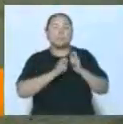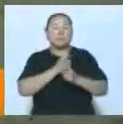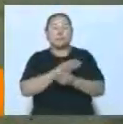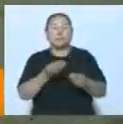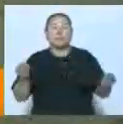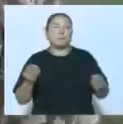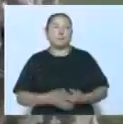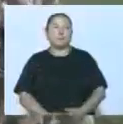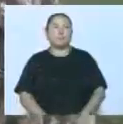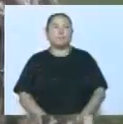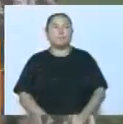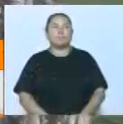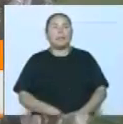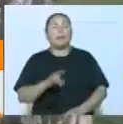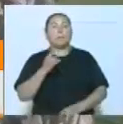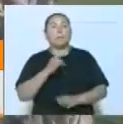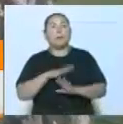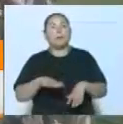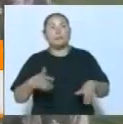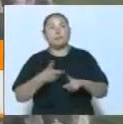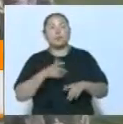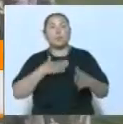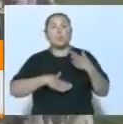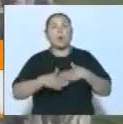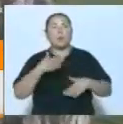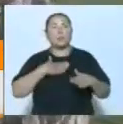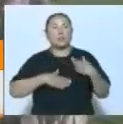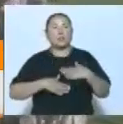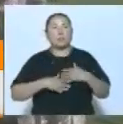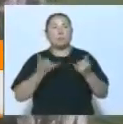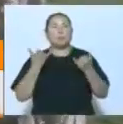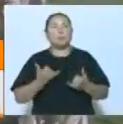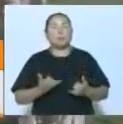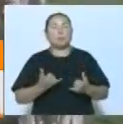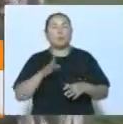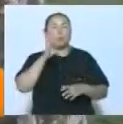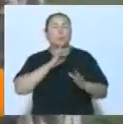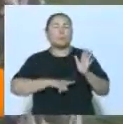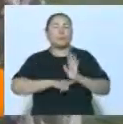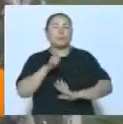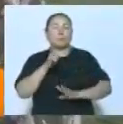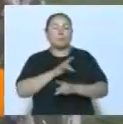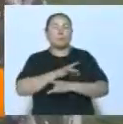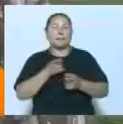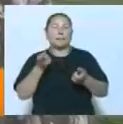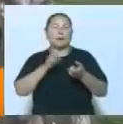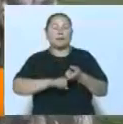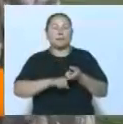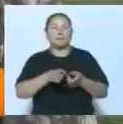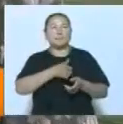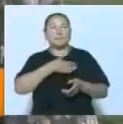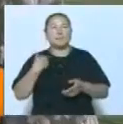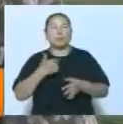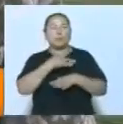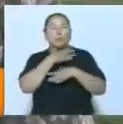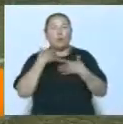таратылды. Балаларымыз өте қуанышты. Бүгін таңертеңнен бастап осы мерекеге байланысты біздерде